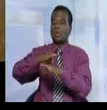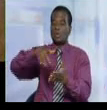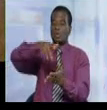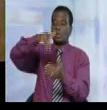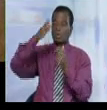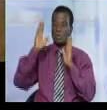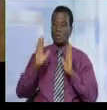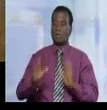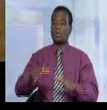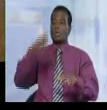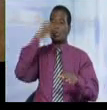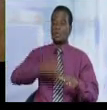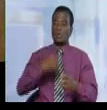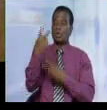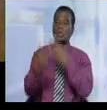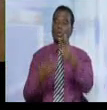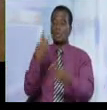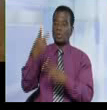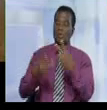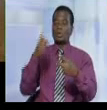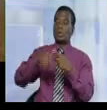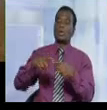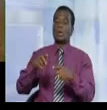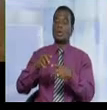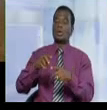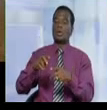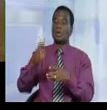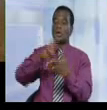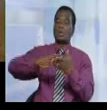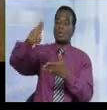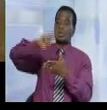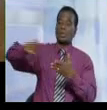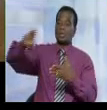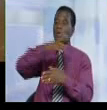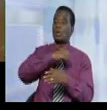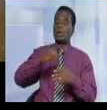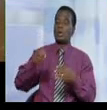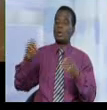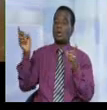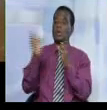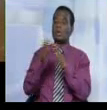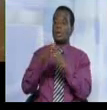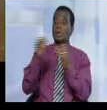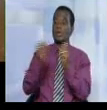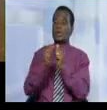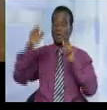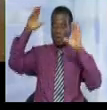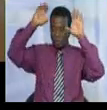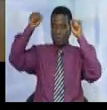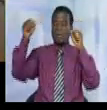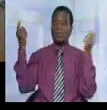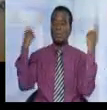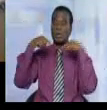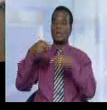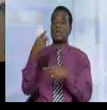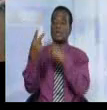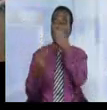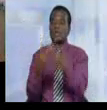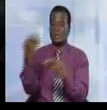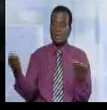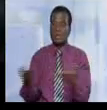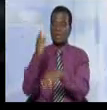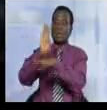étudiants souhaitent une visite à l'Université Alassane Ouattara ainsi qu'une rencontre avec le chef de l'État lors de son séjour ici